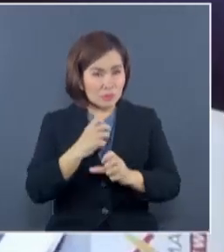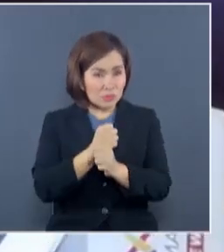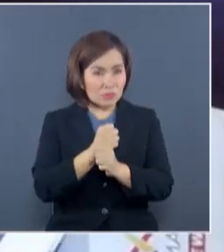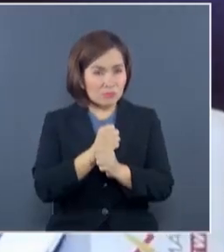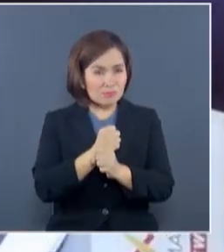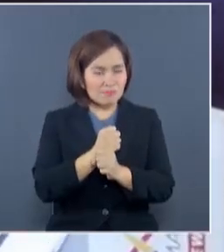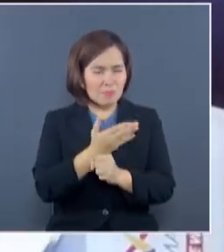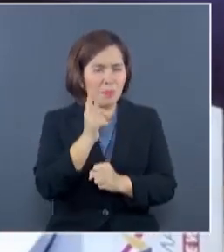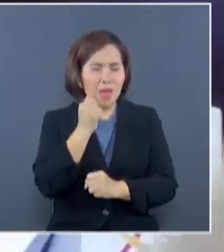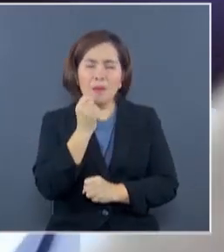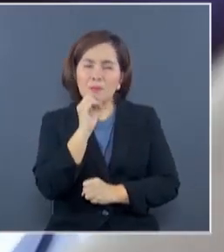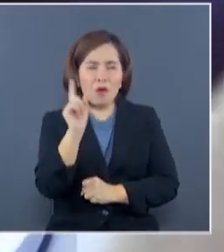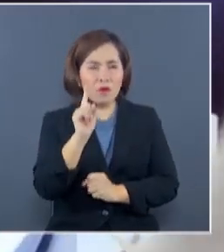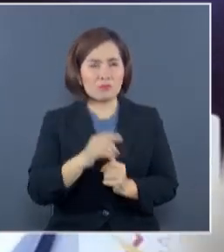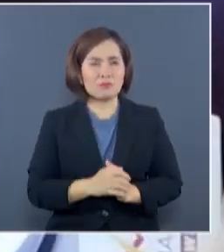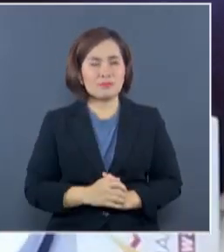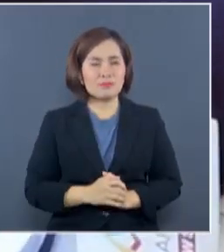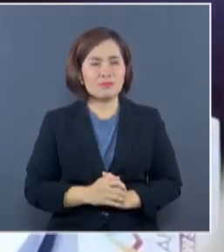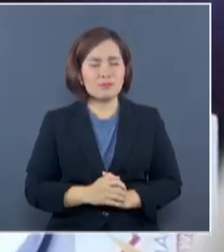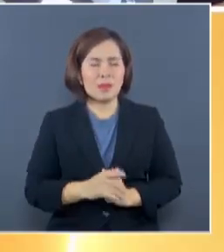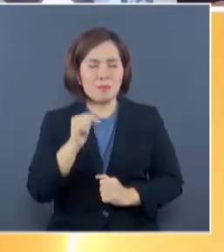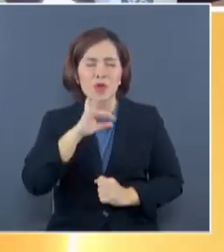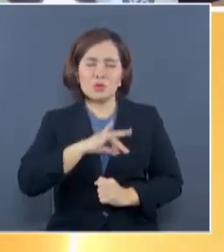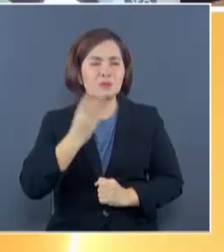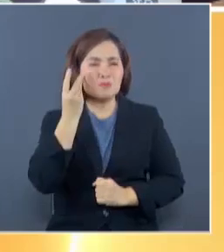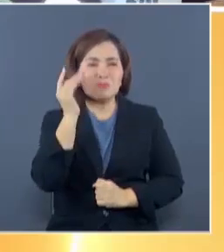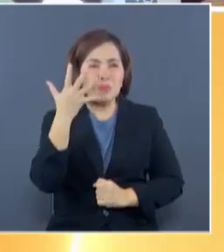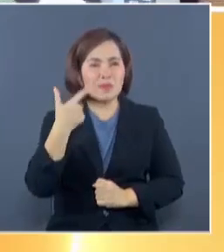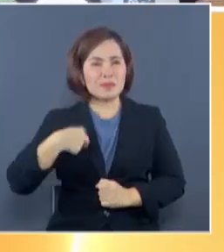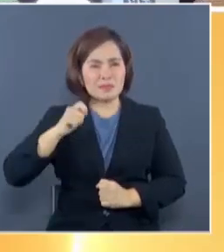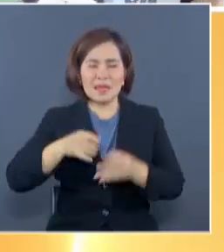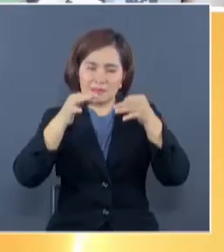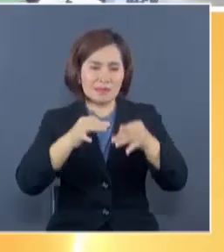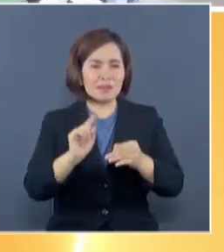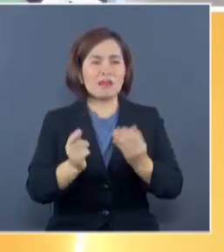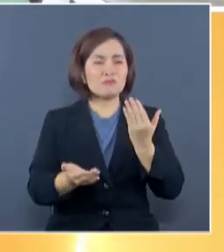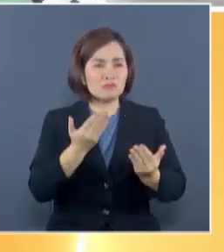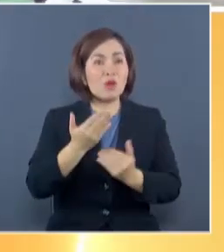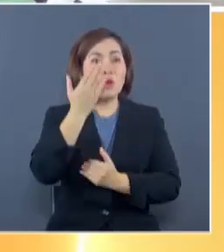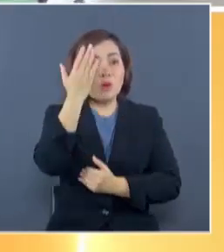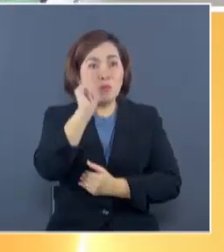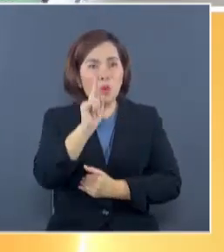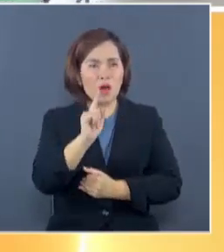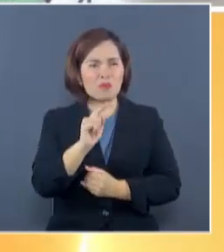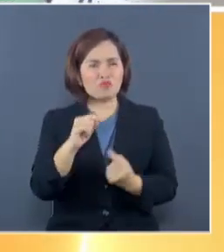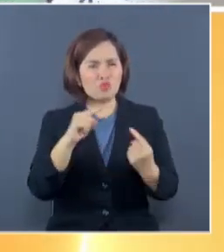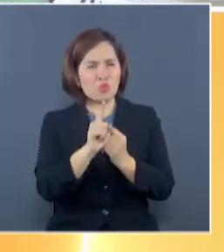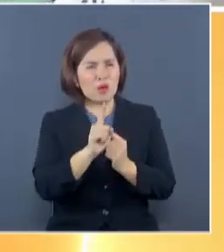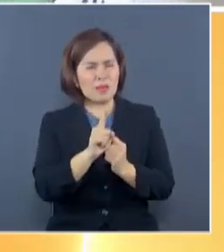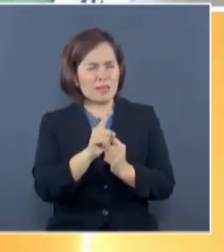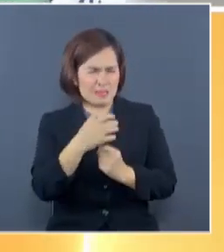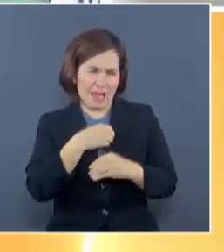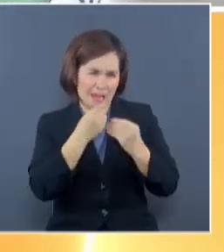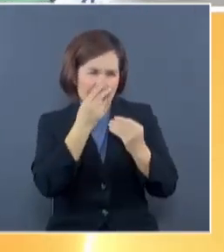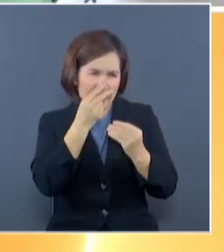ากษาแม่ว่ายังไงแม่น้องชมพู่บอกว่าไม่รู้สึกกังวลไม่ว่าศาลจะตัดสินออกมาอย่างไรเพราะไม่ได้เจาะจงชี้ให้เห็นคนนี้เป็นคนร้ายให้ได้